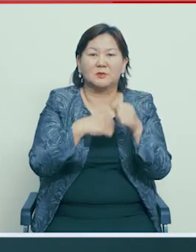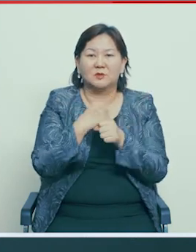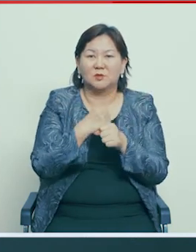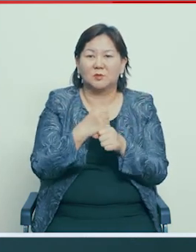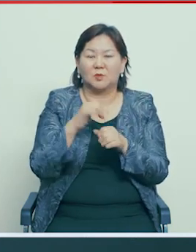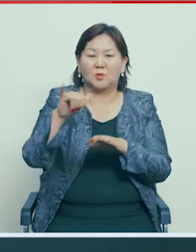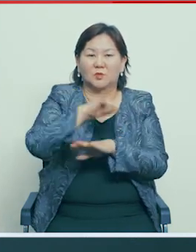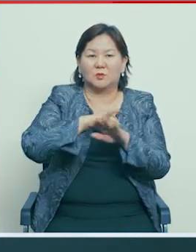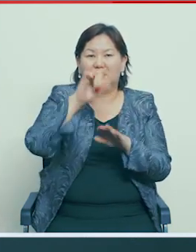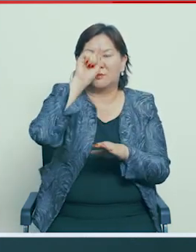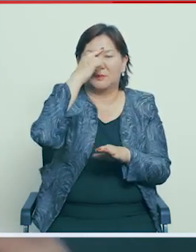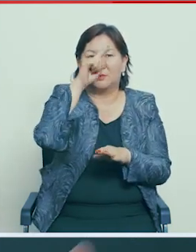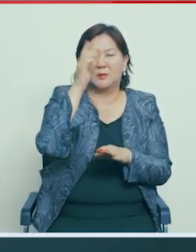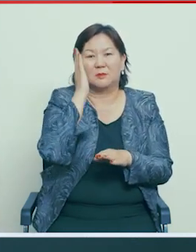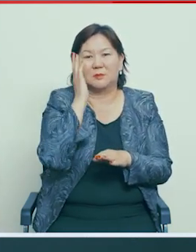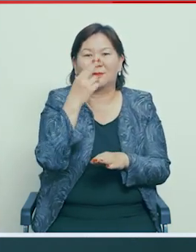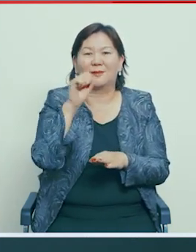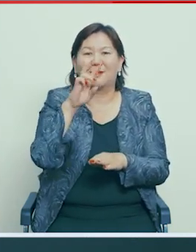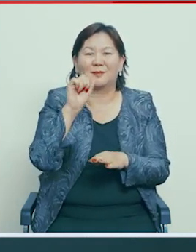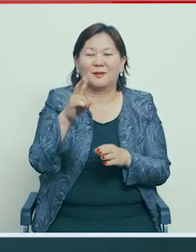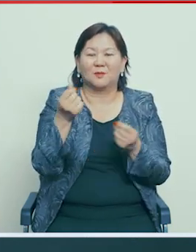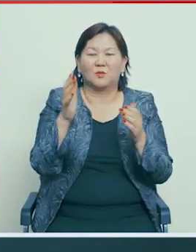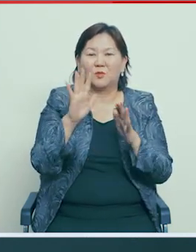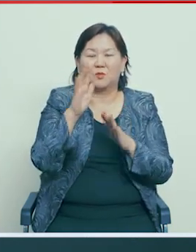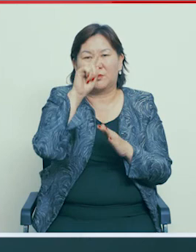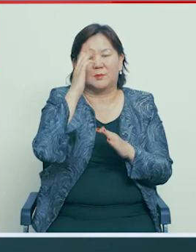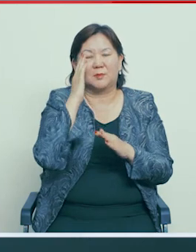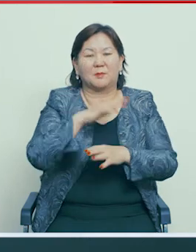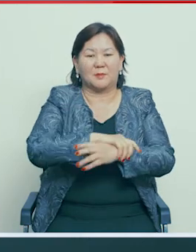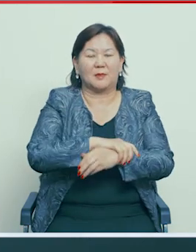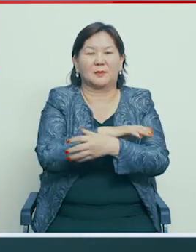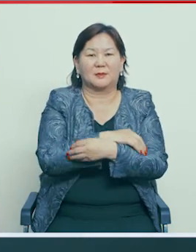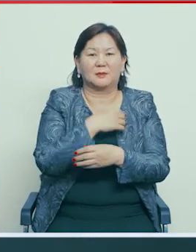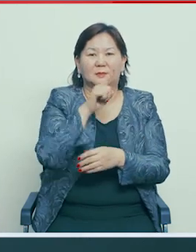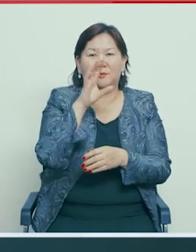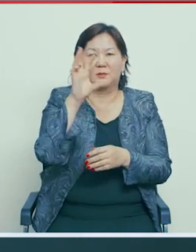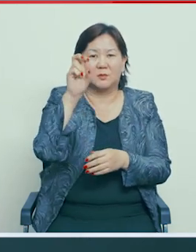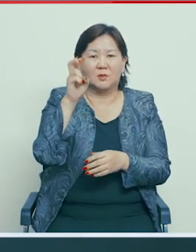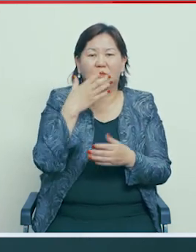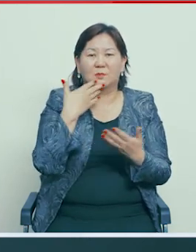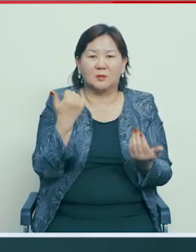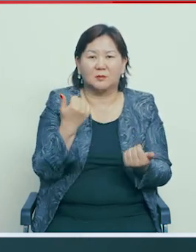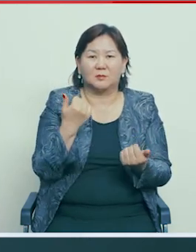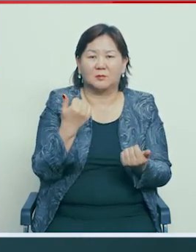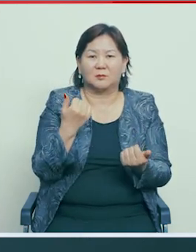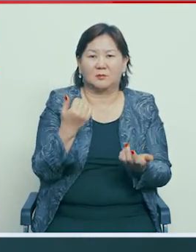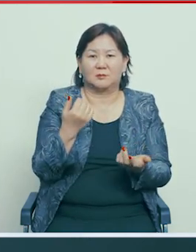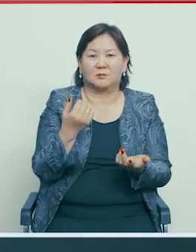нэг улсын эмнэлэгт хэвтчих гээд одоо даатгалаараа өнгөө хэвтээд бас нэг бариацл хийлгчих гээд 0 байдгүй. Тэгээ бүр